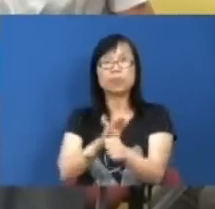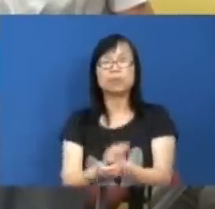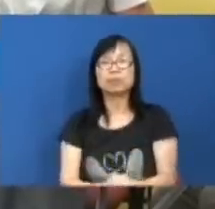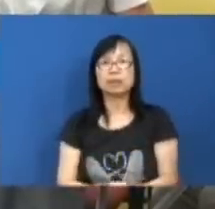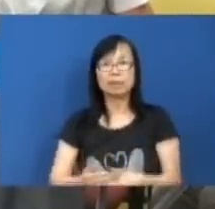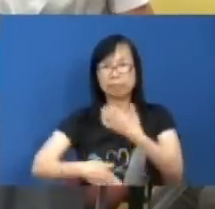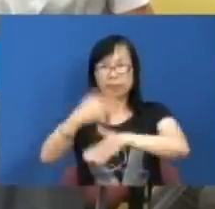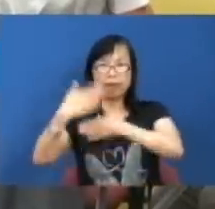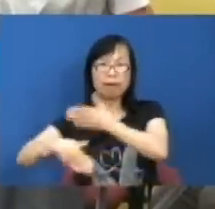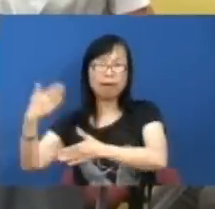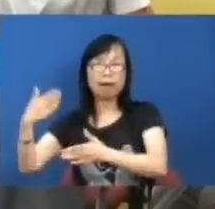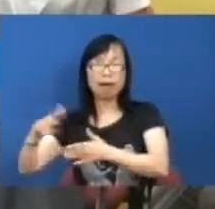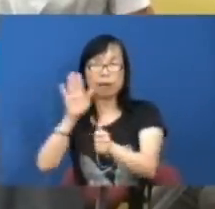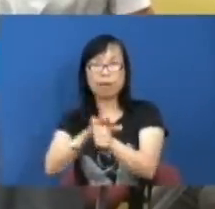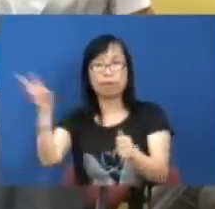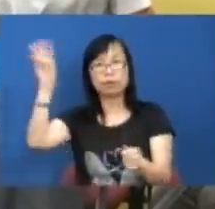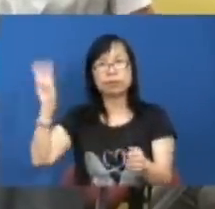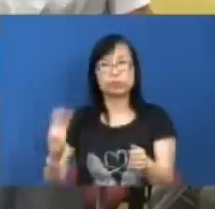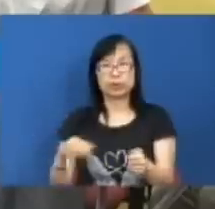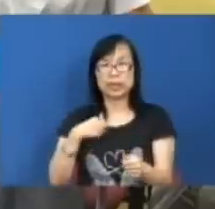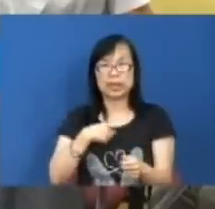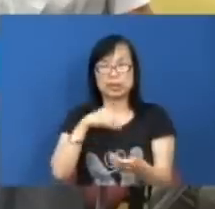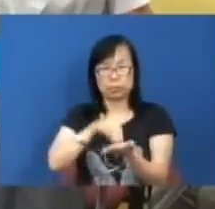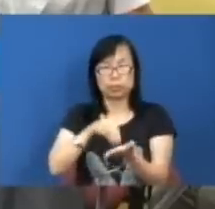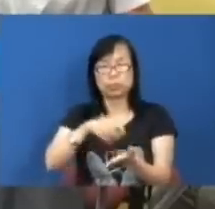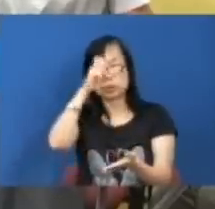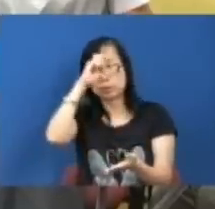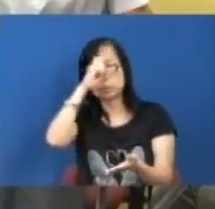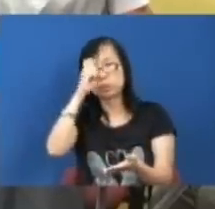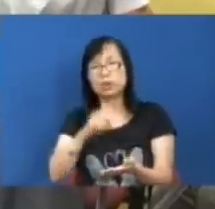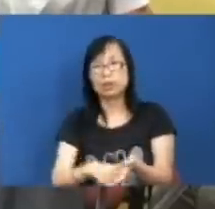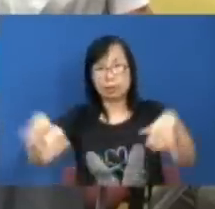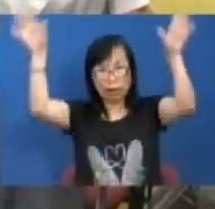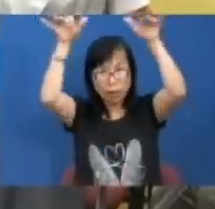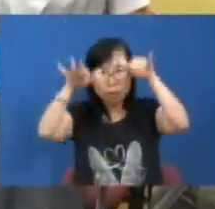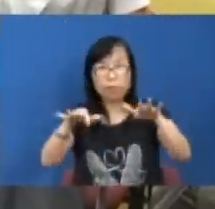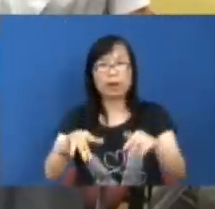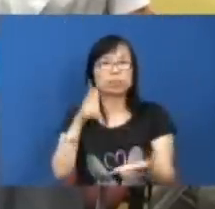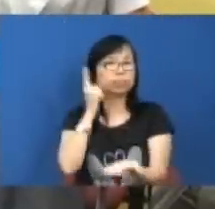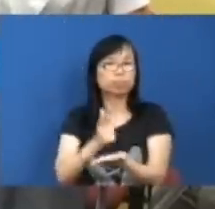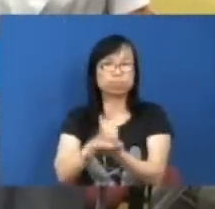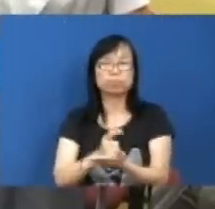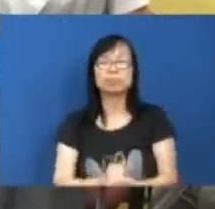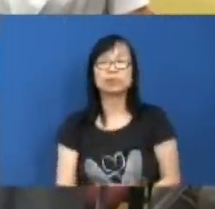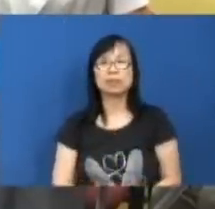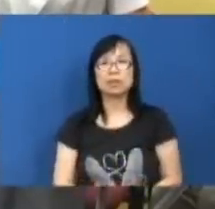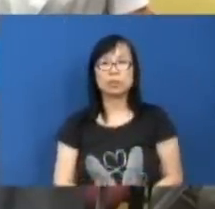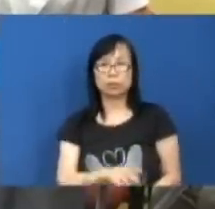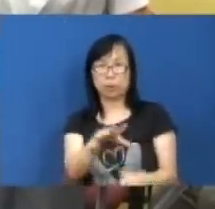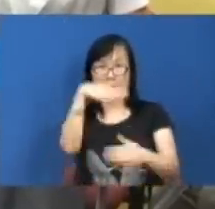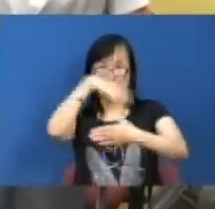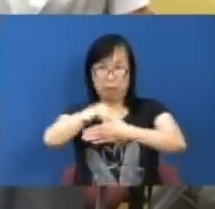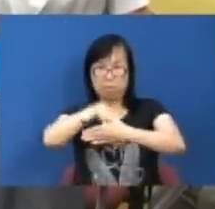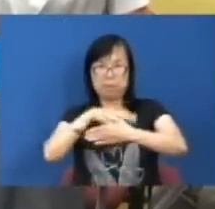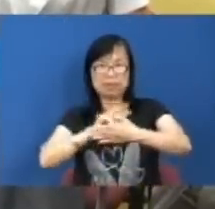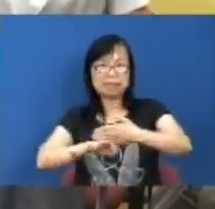水工嗰個維修工程一定要記住嘅地方咯，尤其喺雨季期間咧，呢個好重要噶。如果唔係嚟裏邊嗰啲名貴